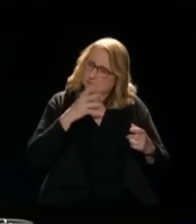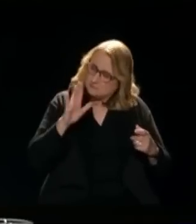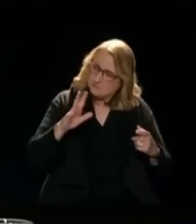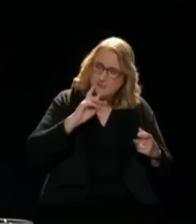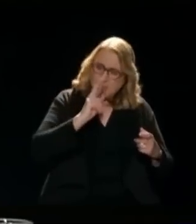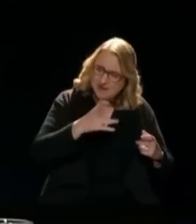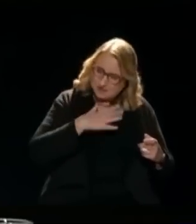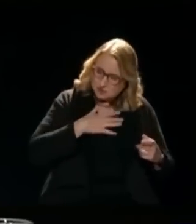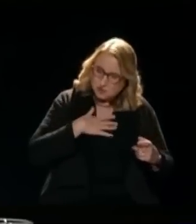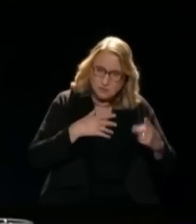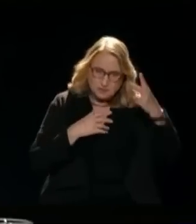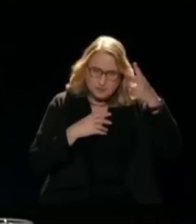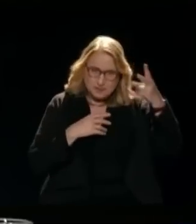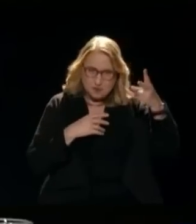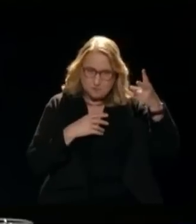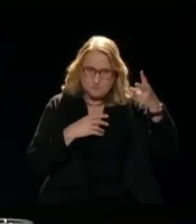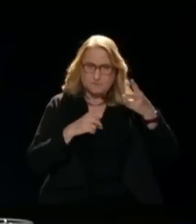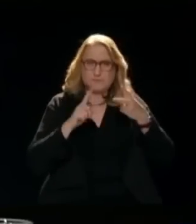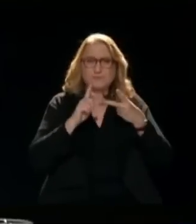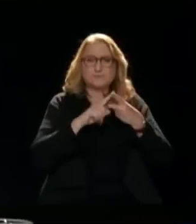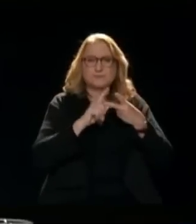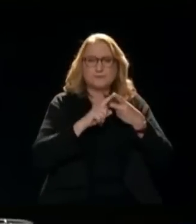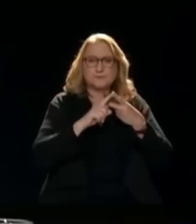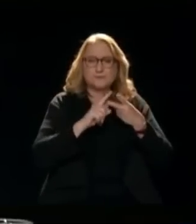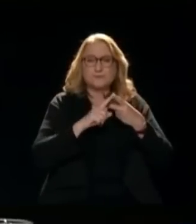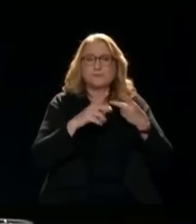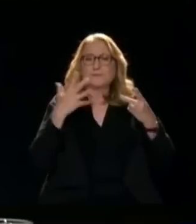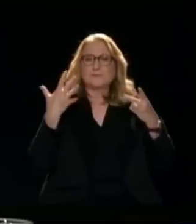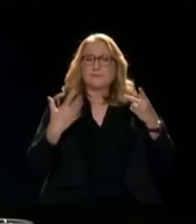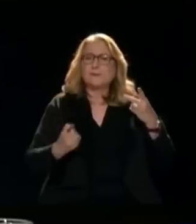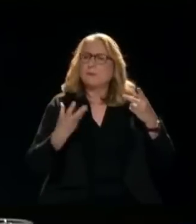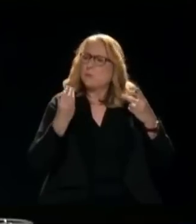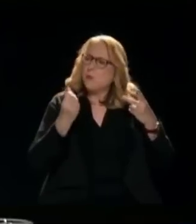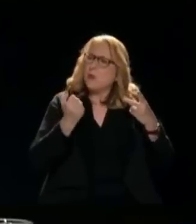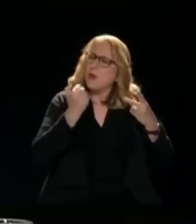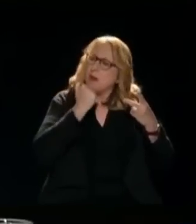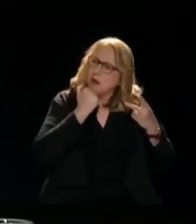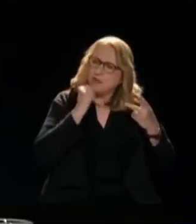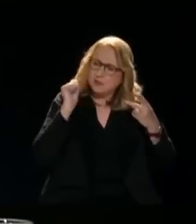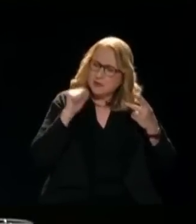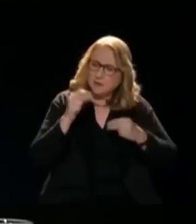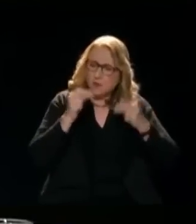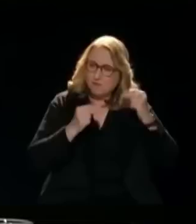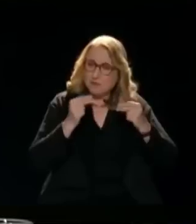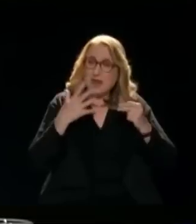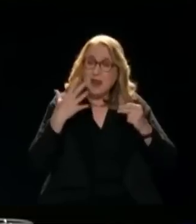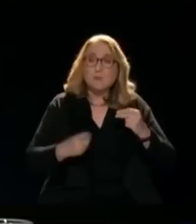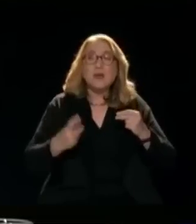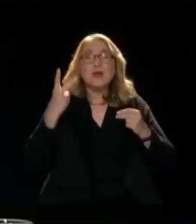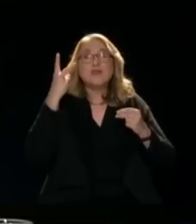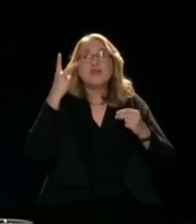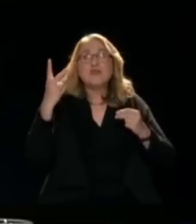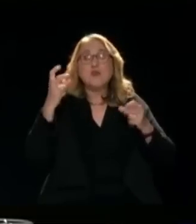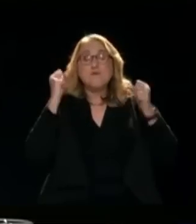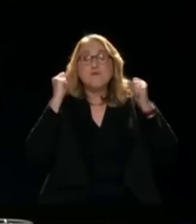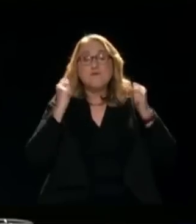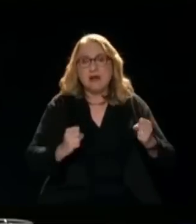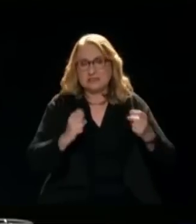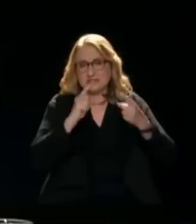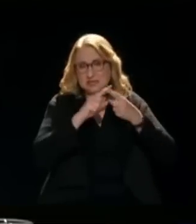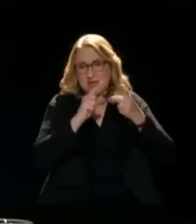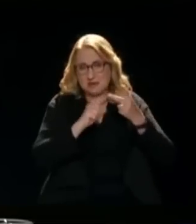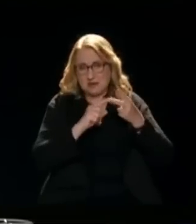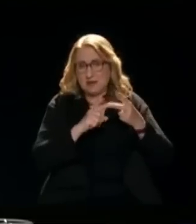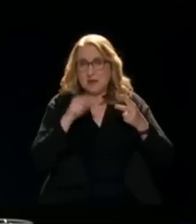υπόθεση. Αιτίες. Μπορεί βεβαίως να μιλήσει για πάρα πολλές λάθη, προβλήματα κτλ. Αλλά έχουμε δύο βασικές αιτίες που έκαναν